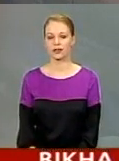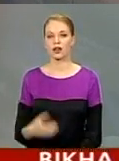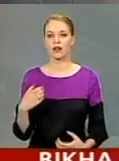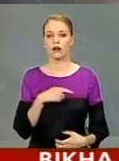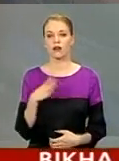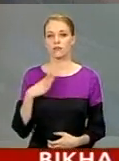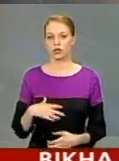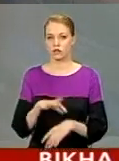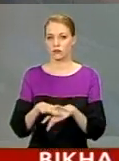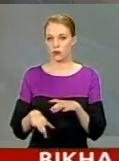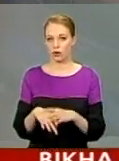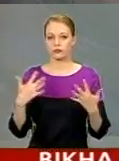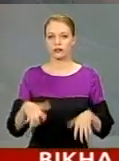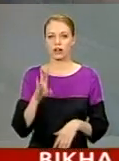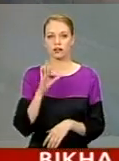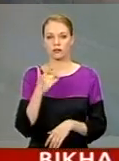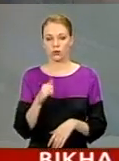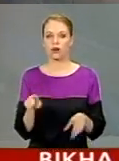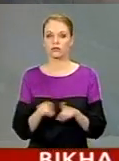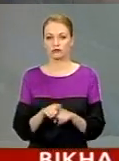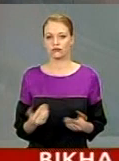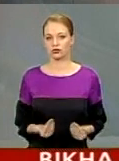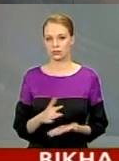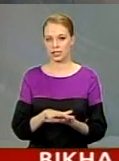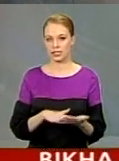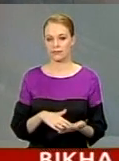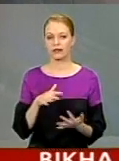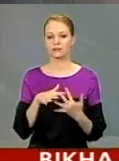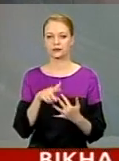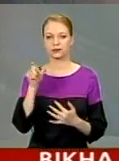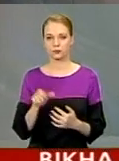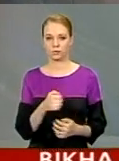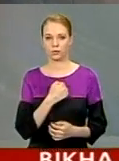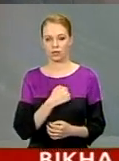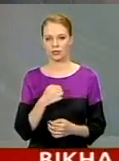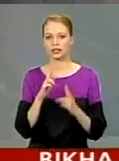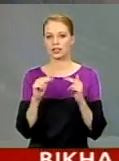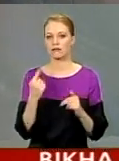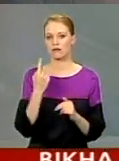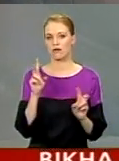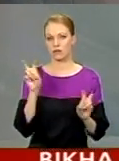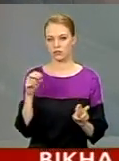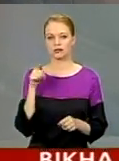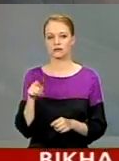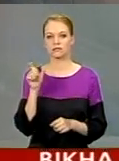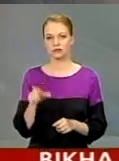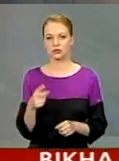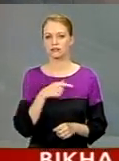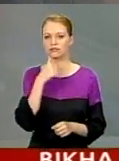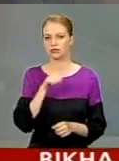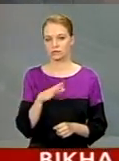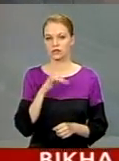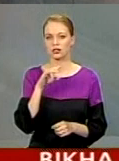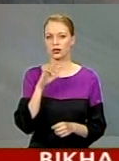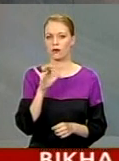Пережив полон, втратив ногу, але попри все, життя триває. Боєць добровольчого полку Дніпро-1 Сергій Шапошник пройшов